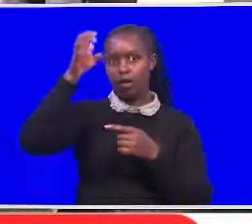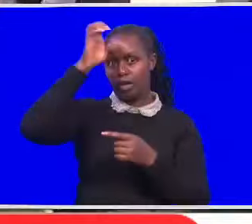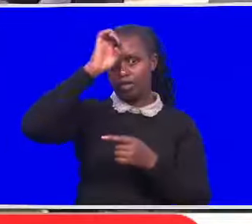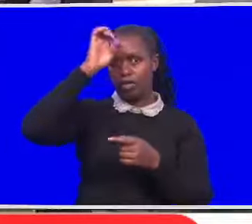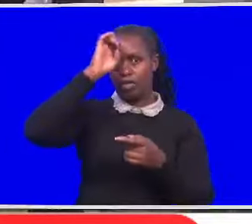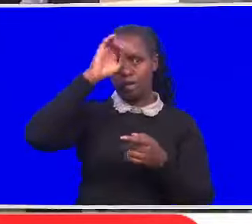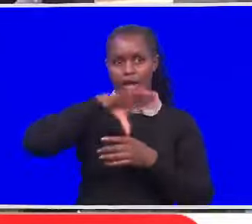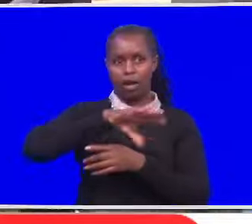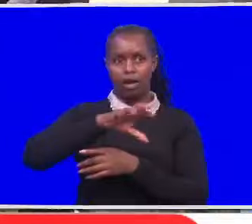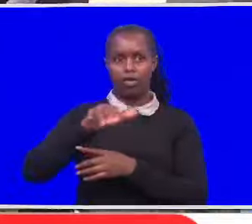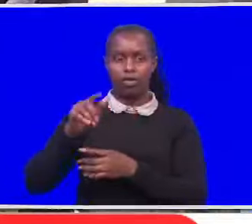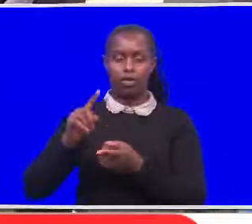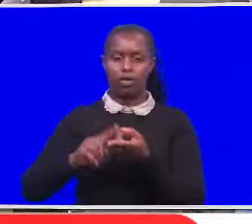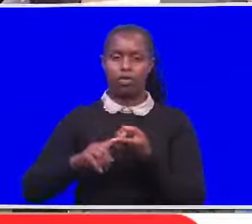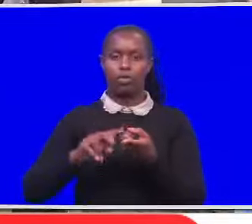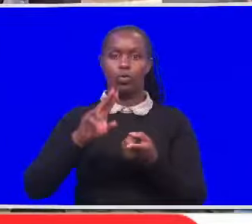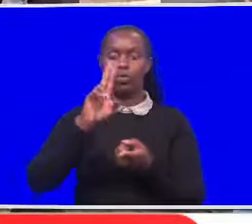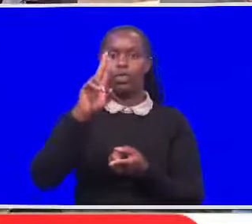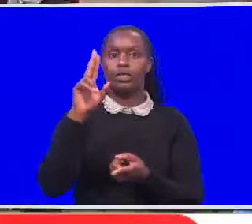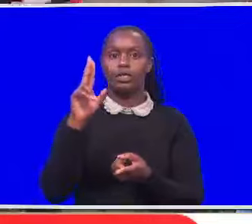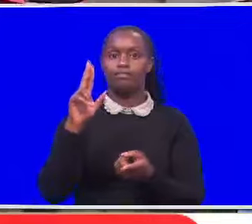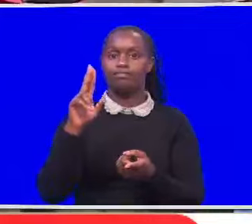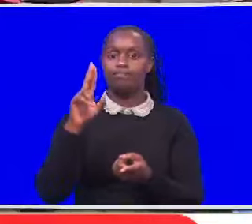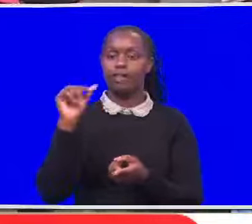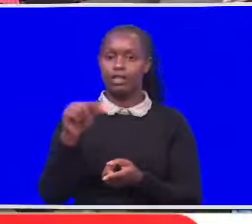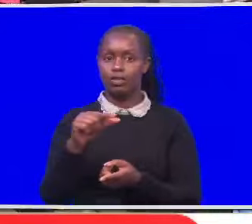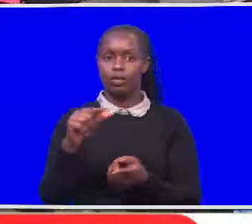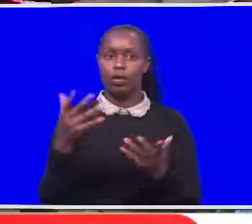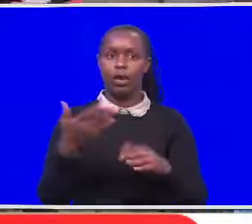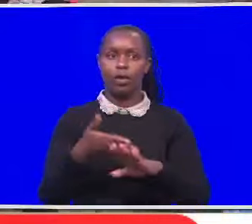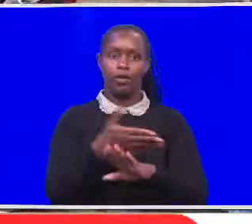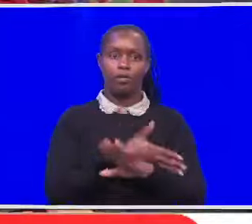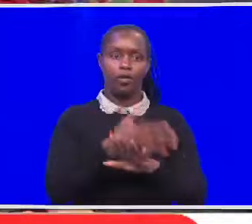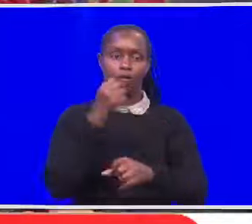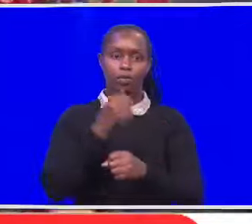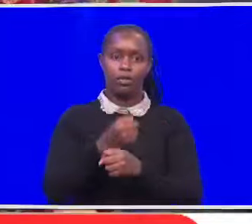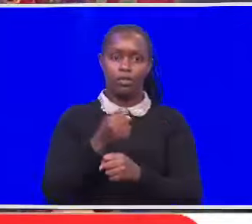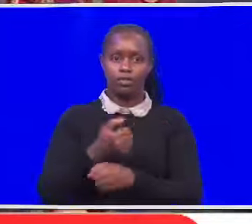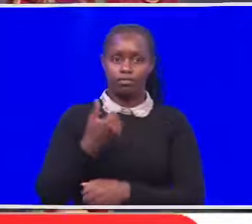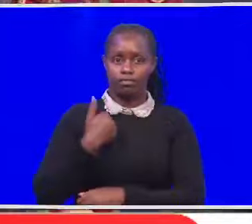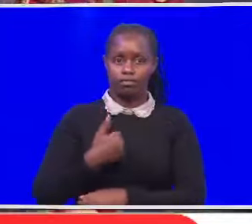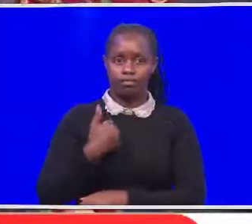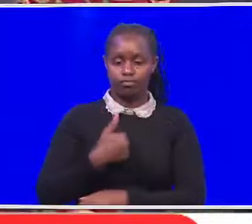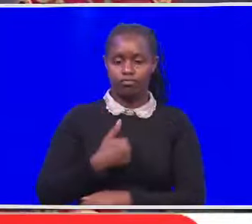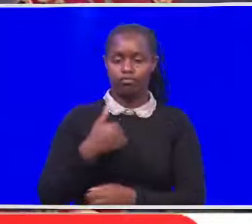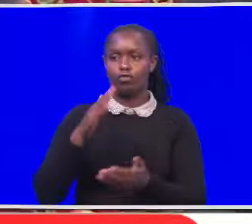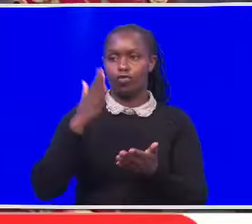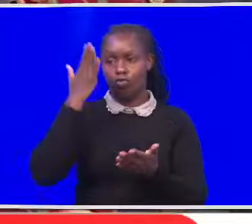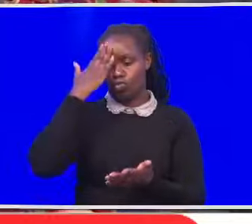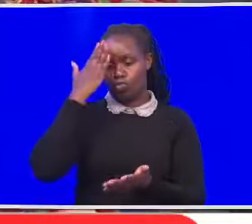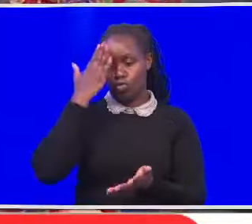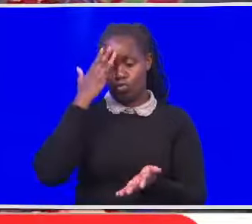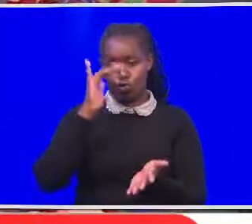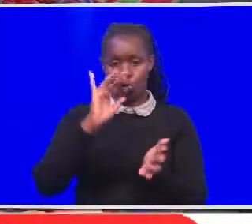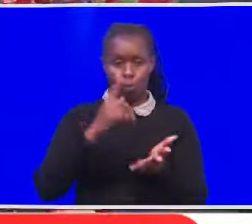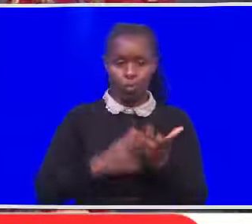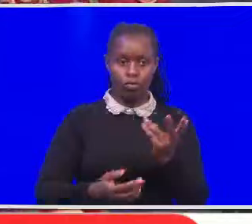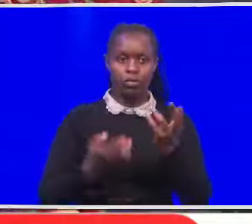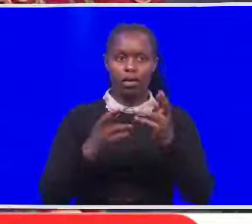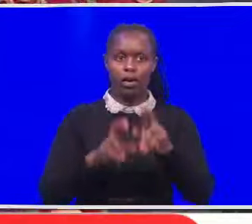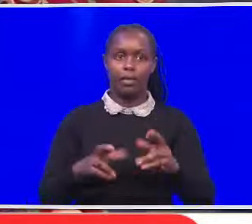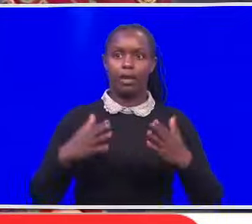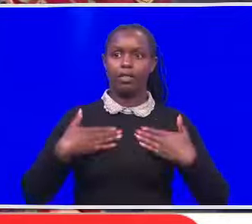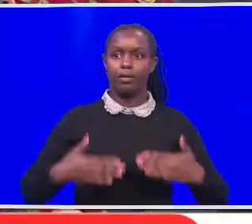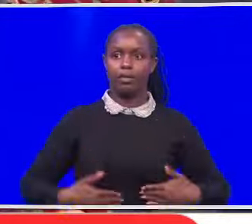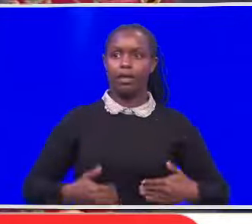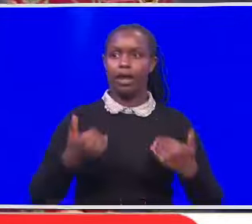Gishu majira ya asubuhi, ambapo awali ulikuwa umefanyiwa upasuaji kubaini chanzo cha kifo chake. Mwili wa kocha huyo ulisafirishwa